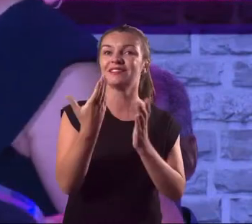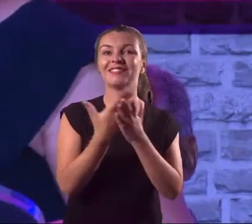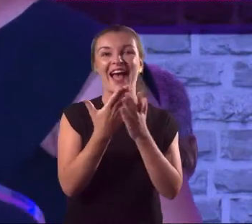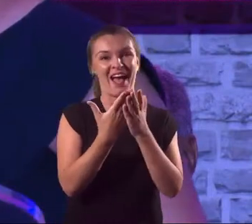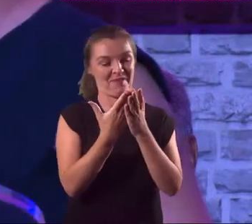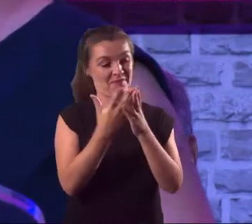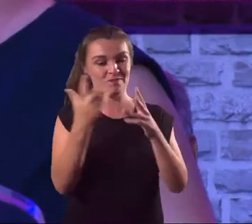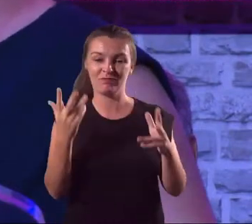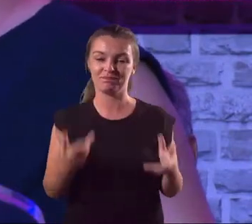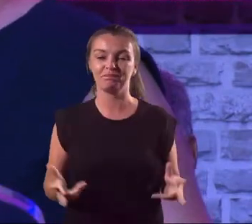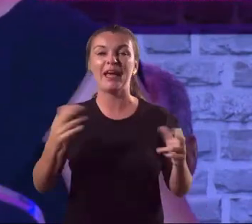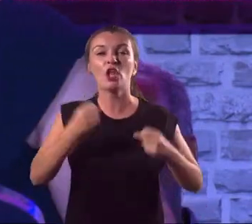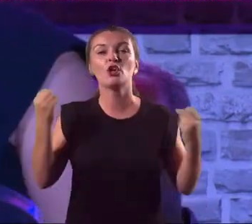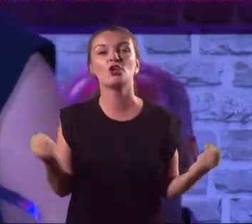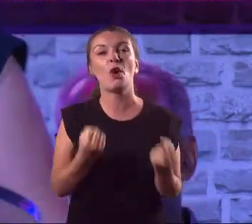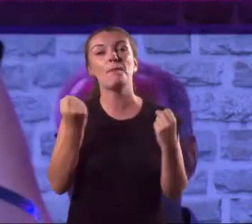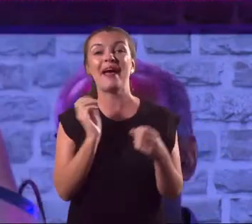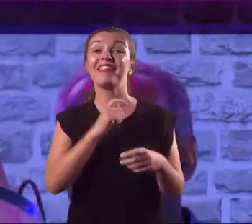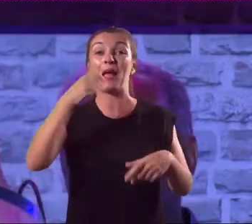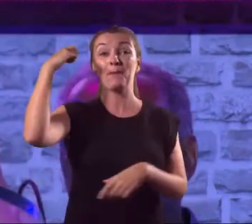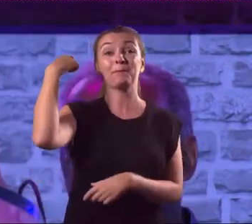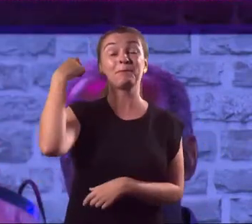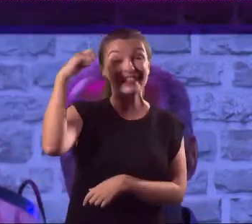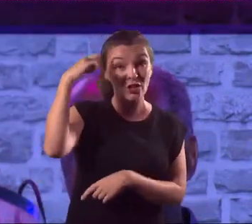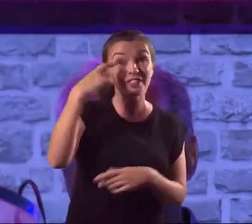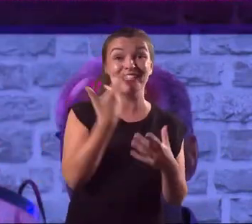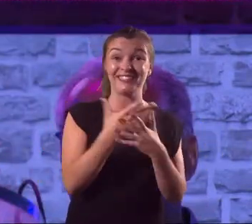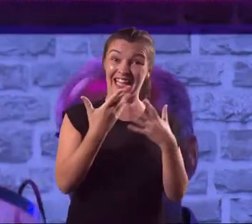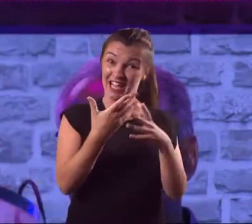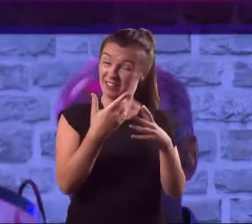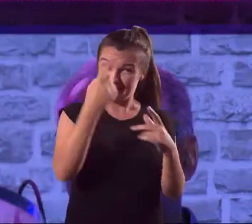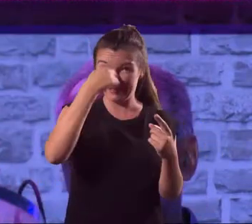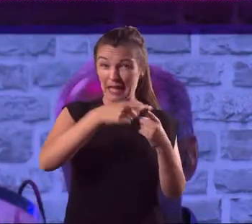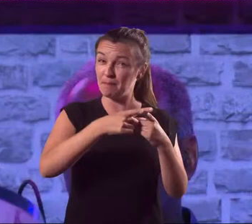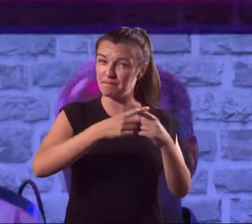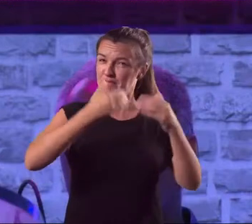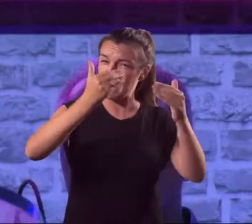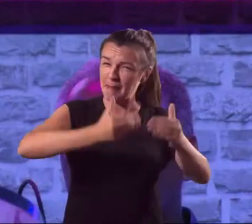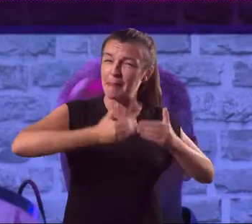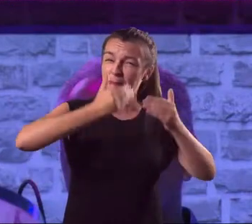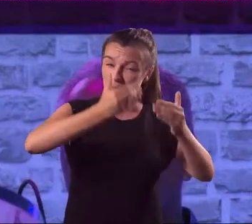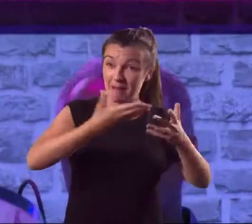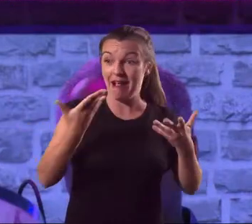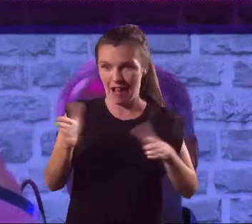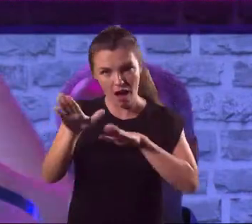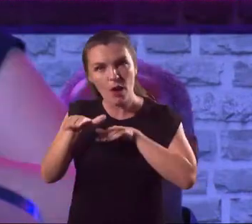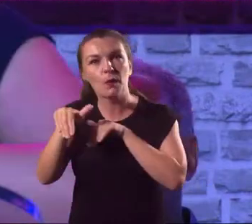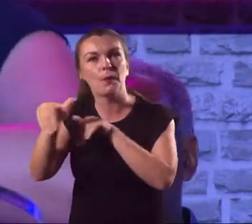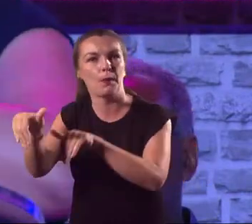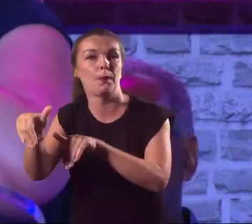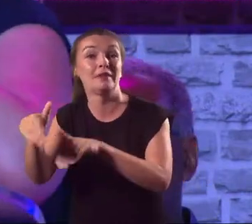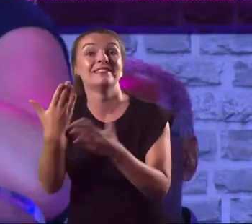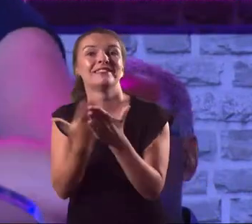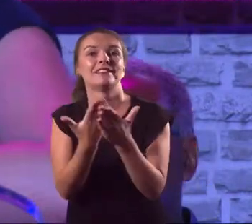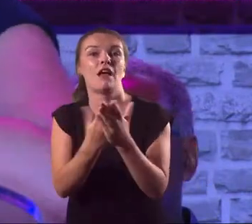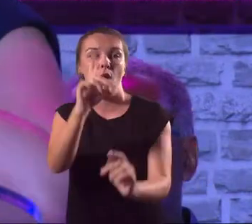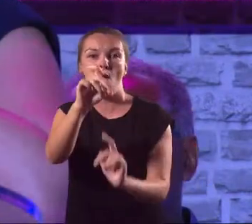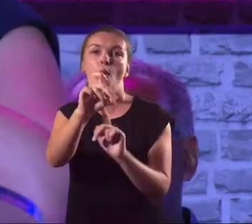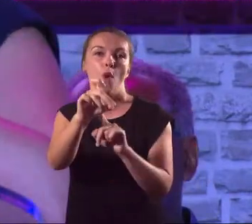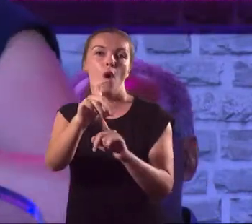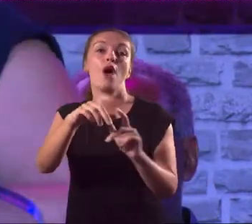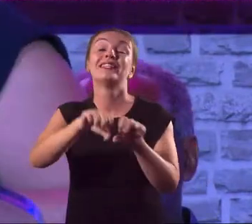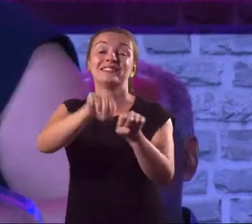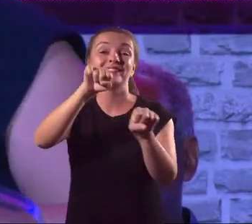notre campagne présidentielle et que jamais nous ne lâcherons cette question parce que cette question est l'enjeu numéro un